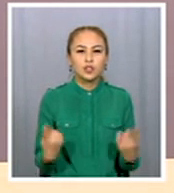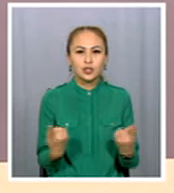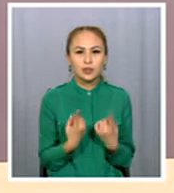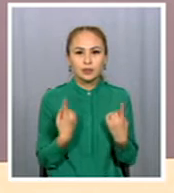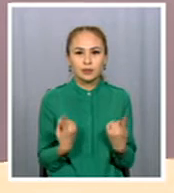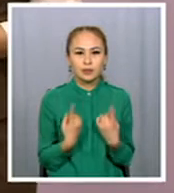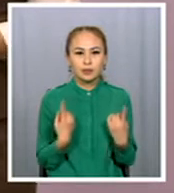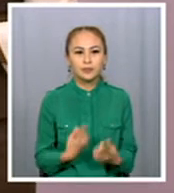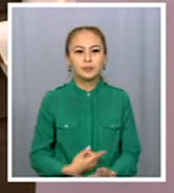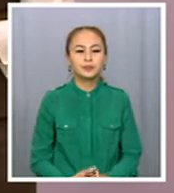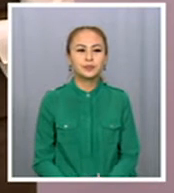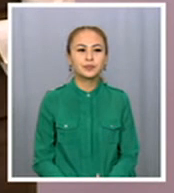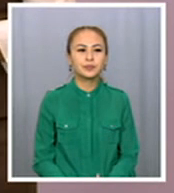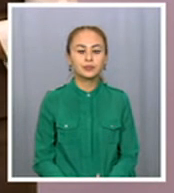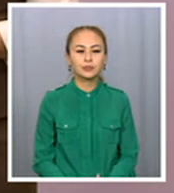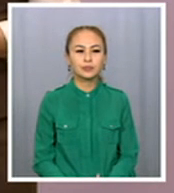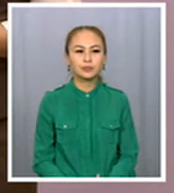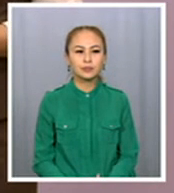жеңіл,